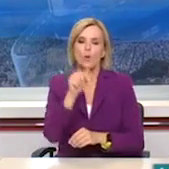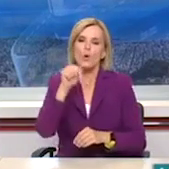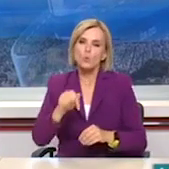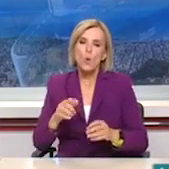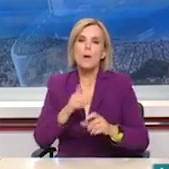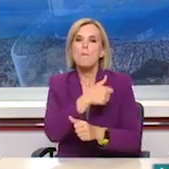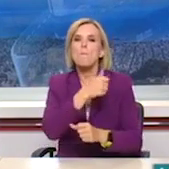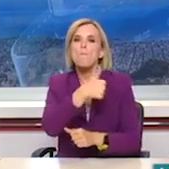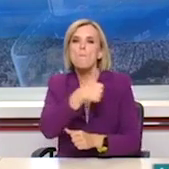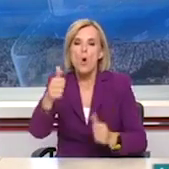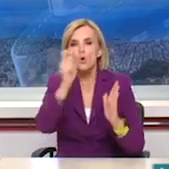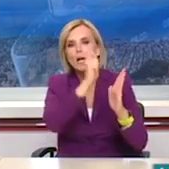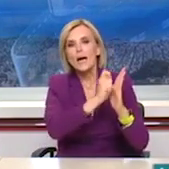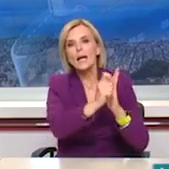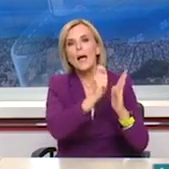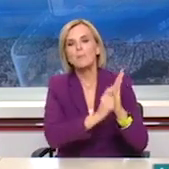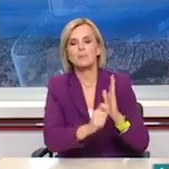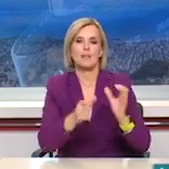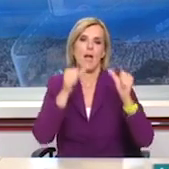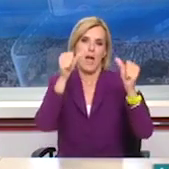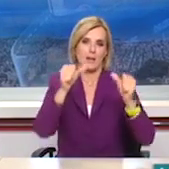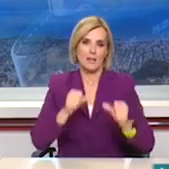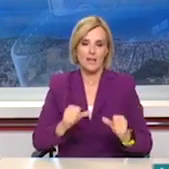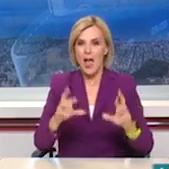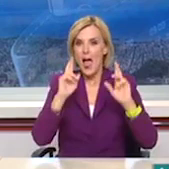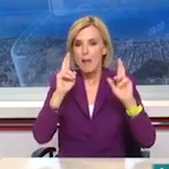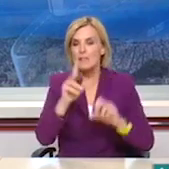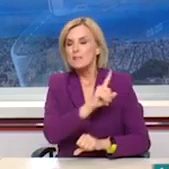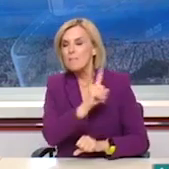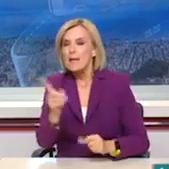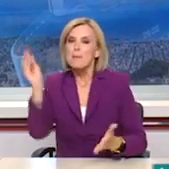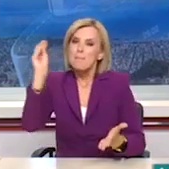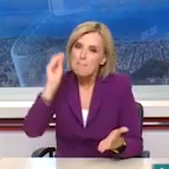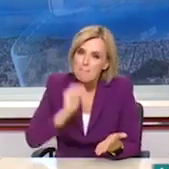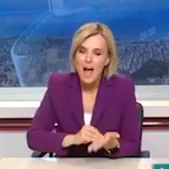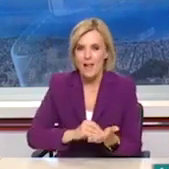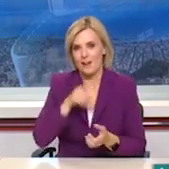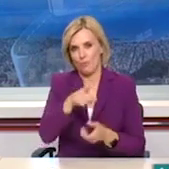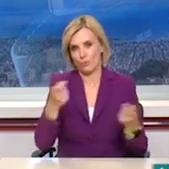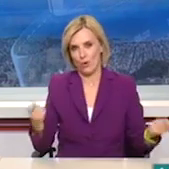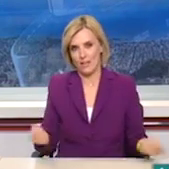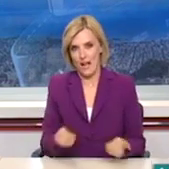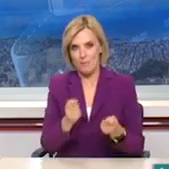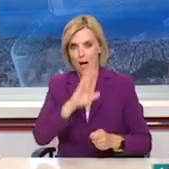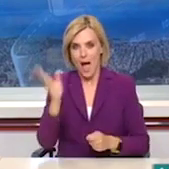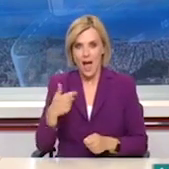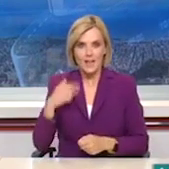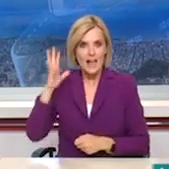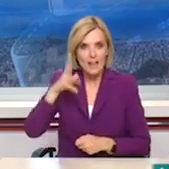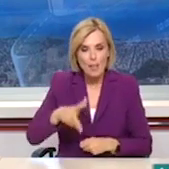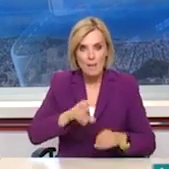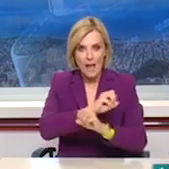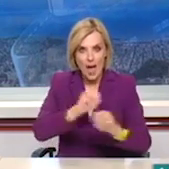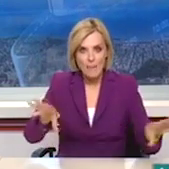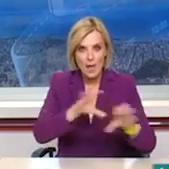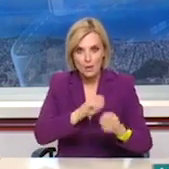αυτή την περίοδο. Και ελπίζουμε ότι δεν θα προκύψει ξανά ποτέ αυτή η ανάγκη. Αν μας ξαναδείτε να κάνουμε καθημερινά ενημέρωση